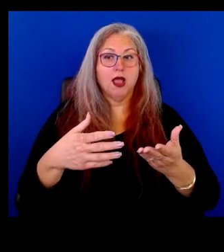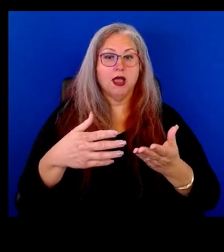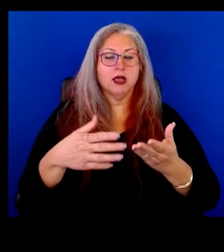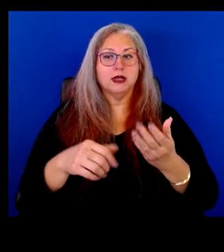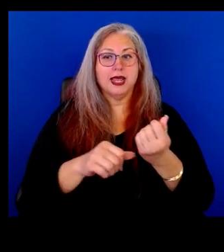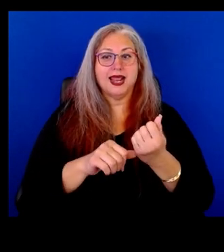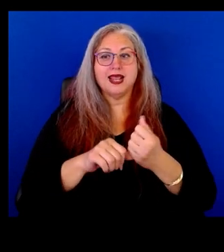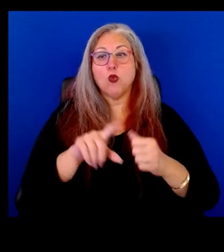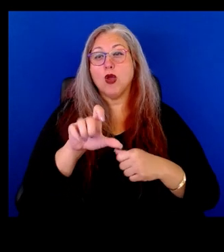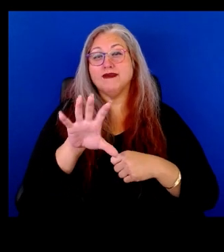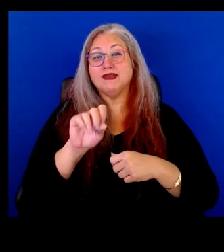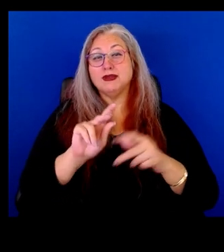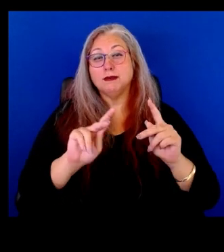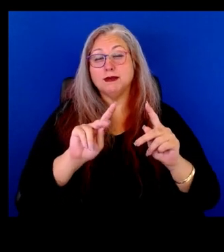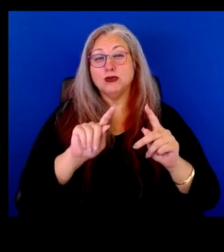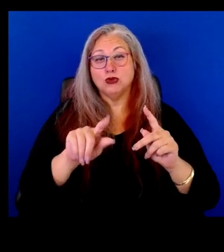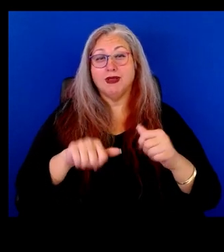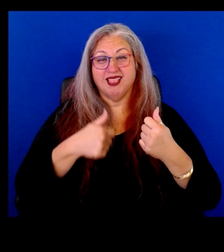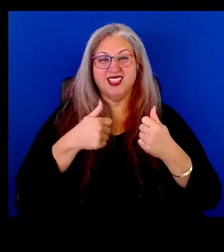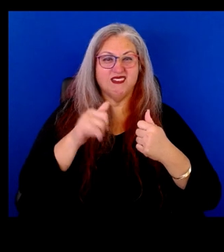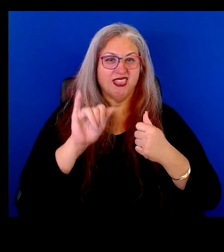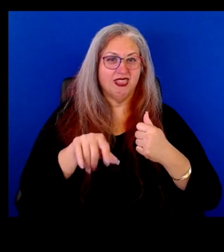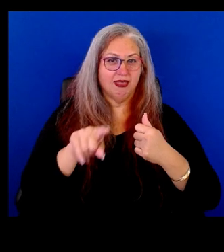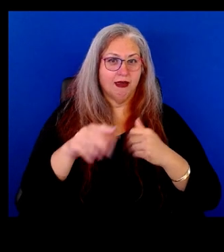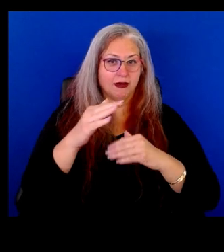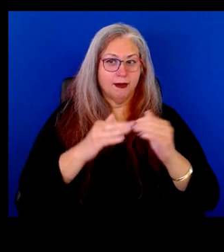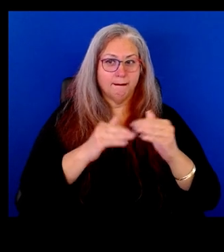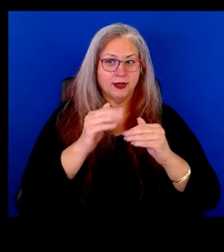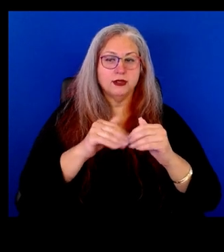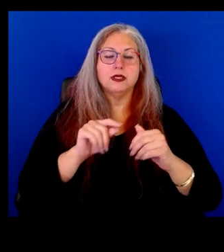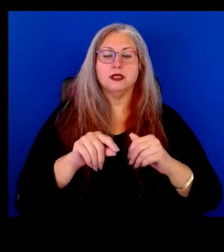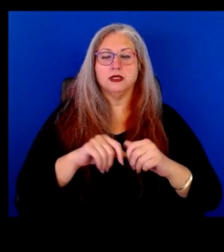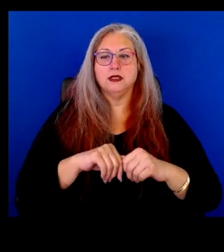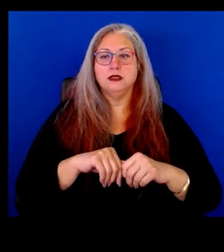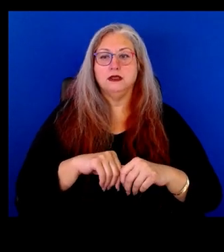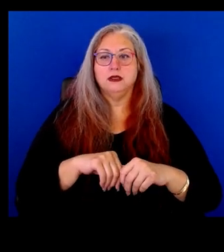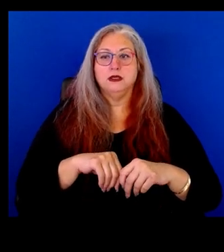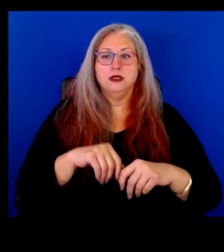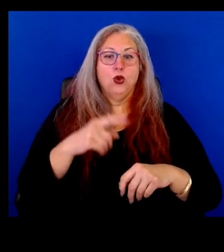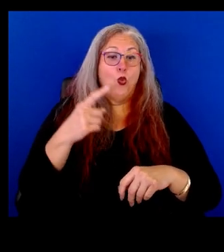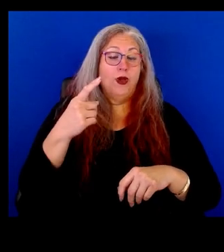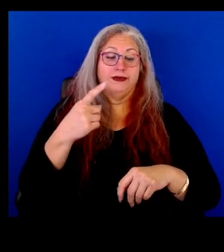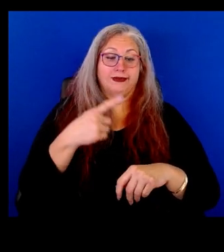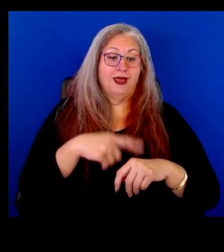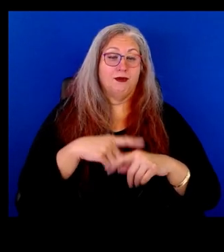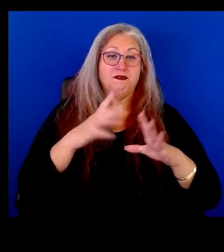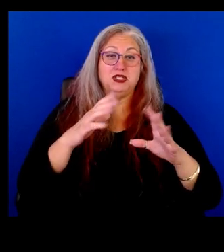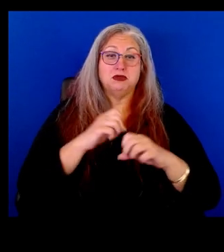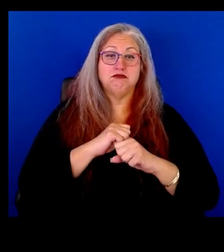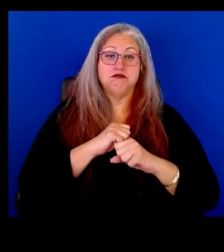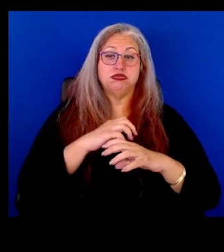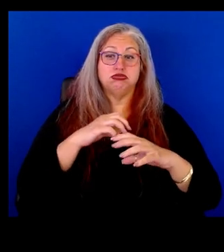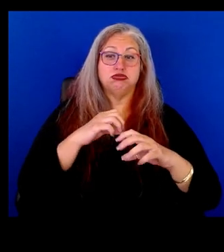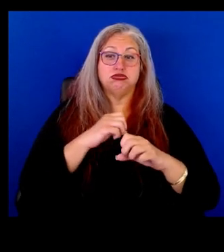for 150 people, residents in that building, in one blow, in one